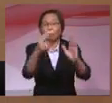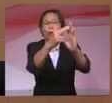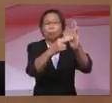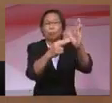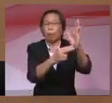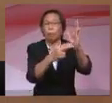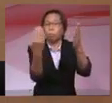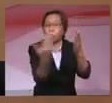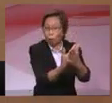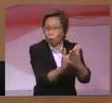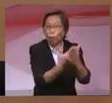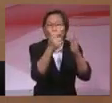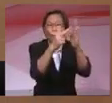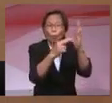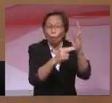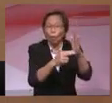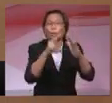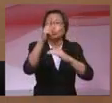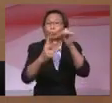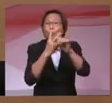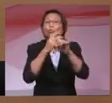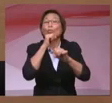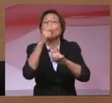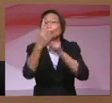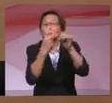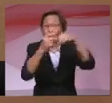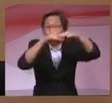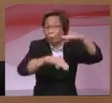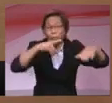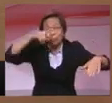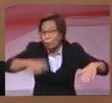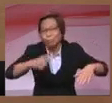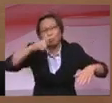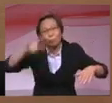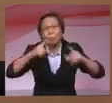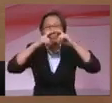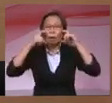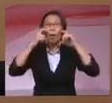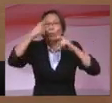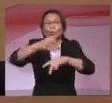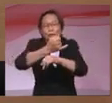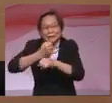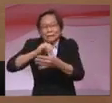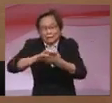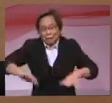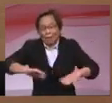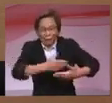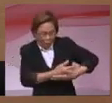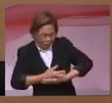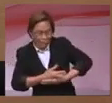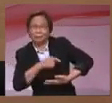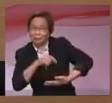peraturan bahawa yang 2 tahun ke bawah tak perlu pakai mask. Tetapi untuk menjaga keselamatan anak